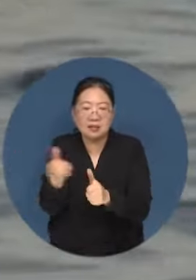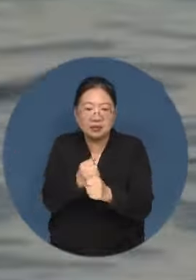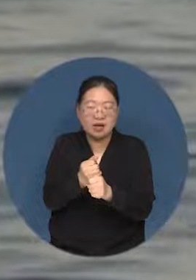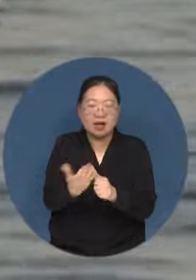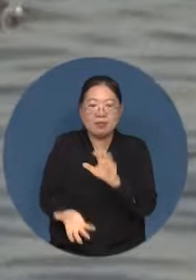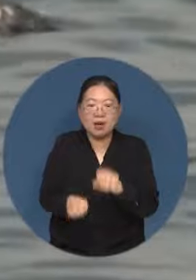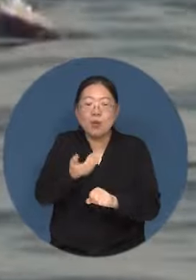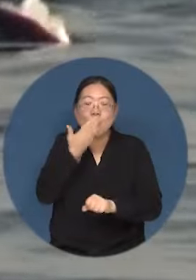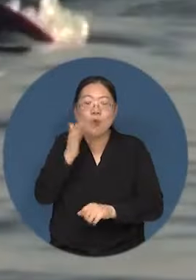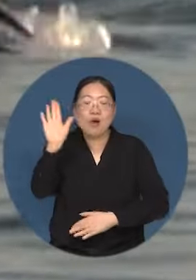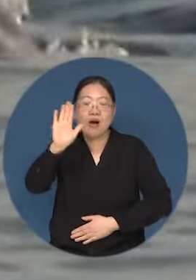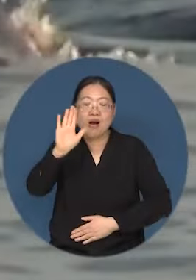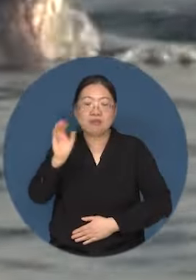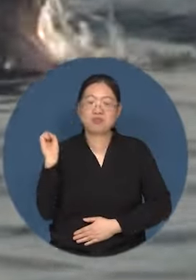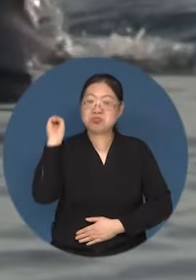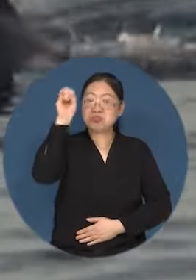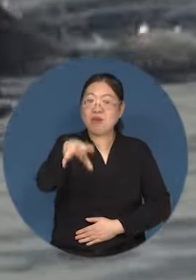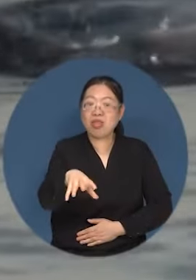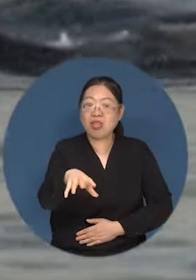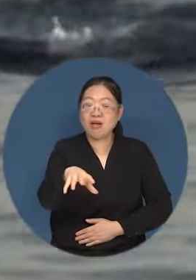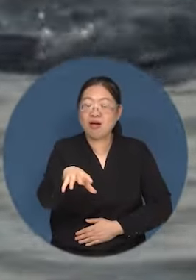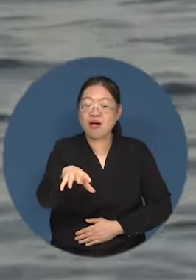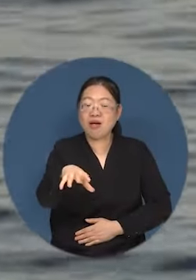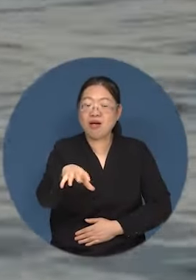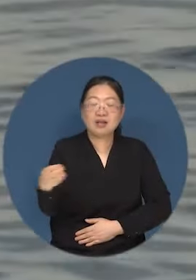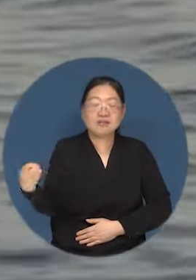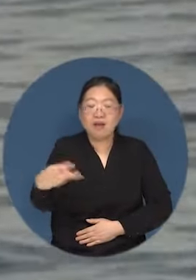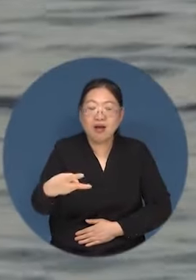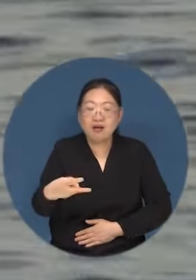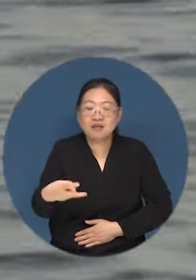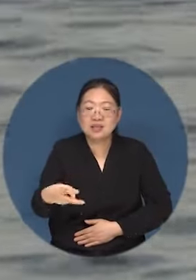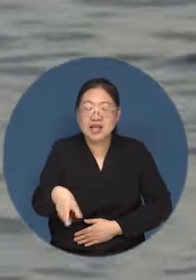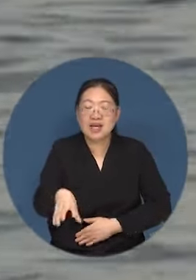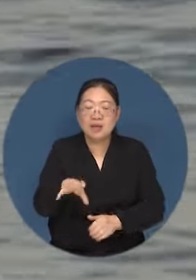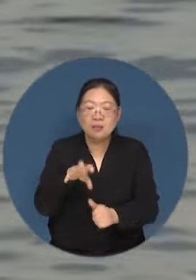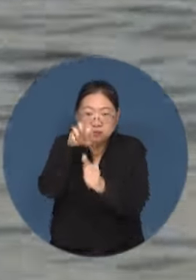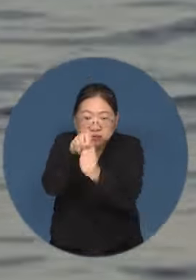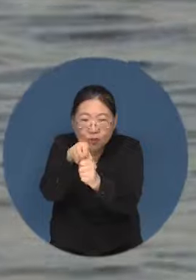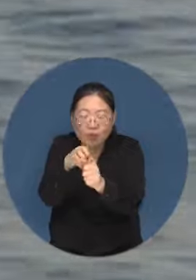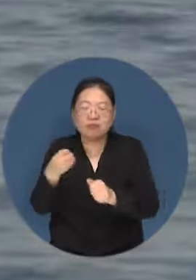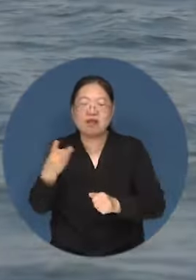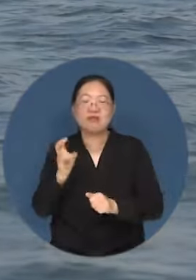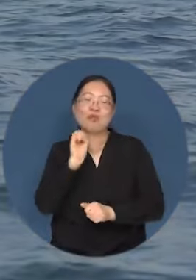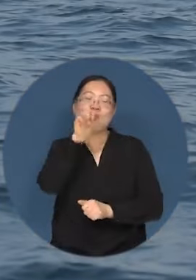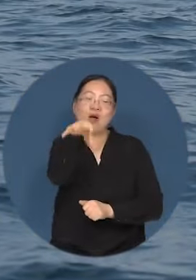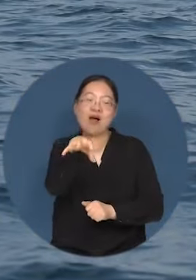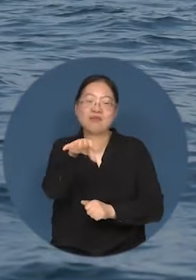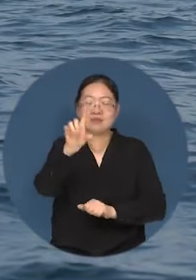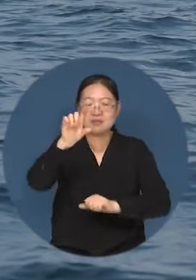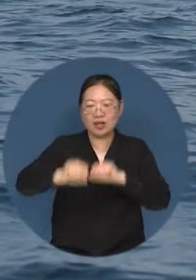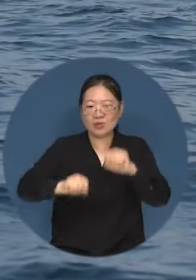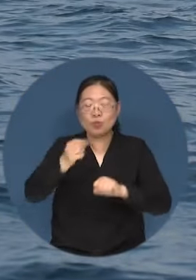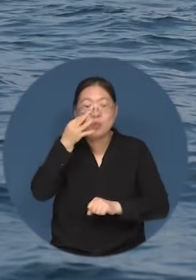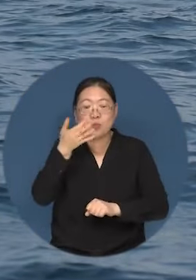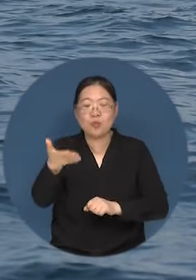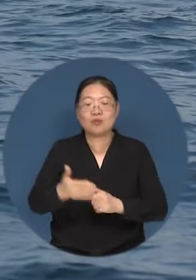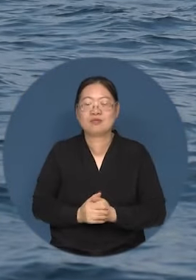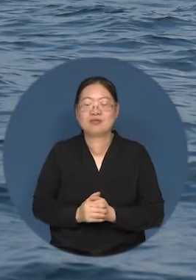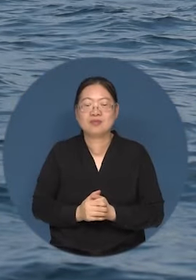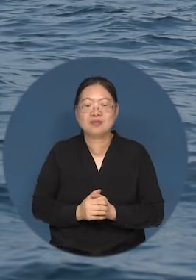바로 먹지 않고 그냥 이렇게 집어 던졌다가 떨어지면 다시 물고 또 다시 집어던지고 그런 행동을 보이기도 하고